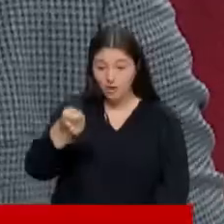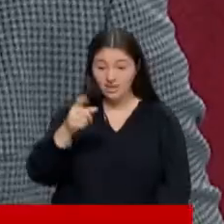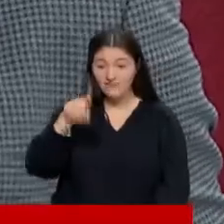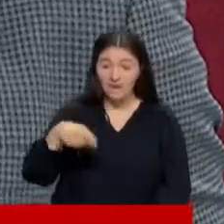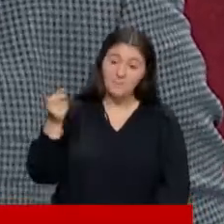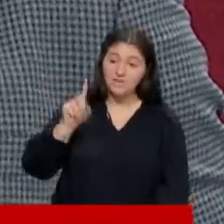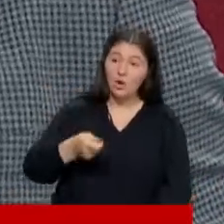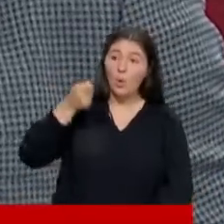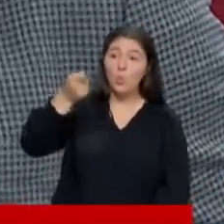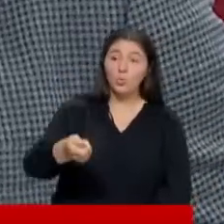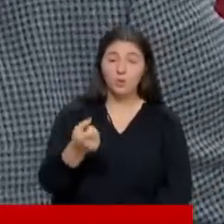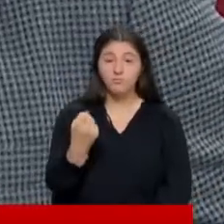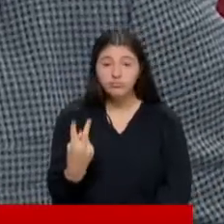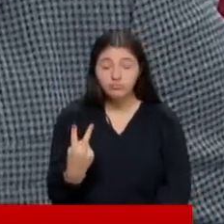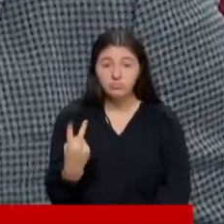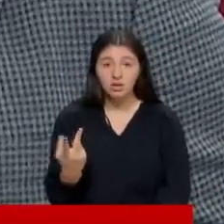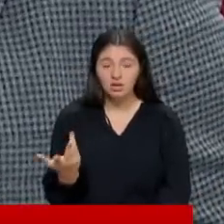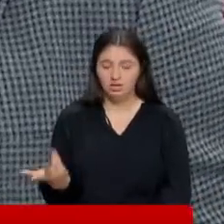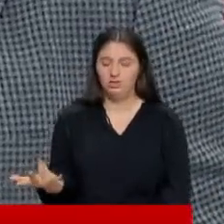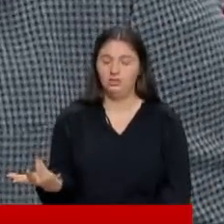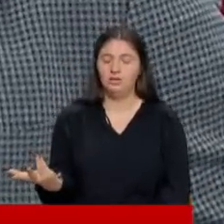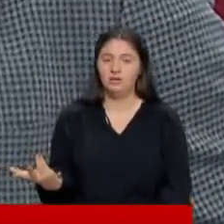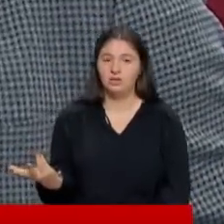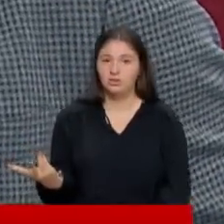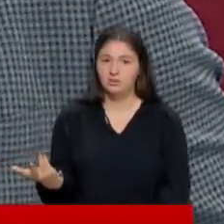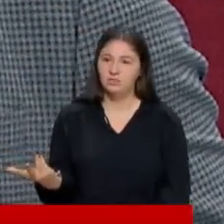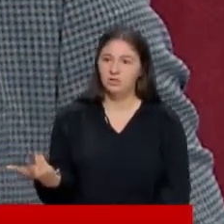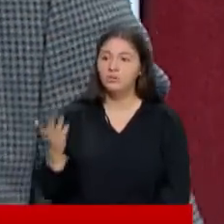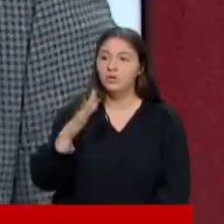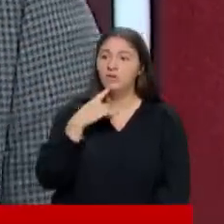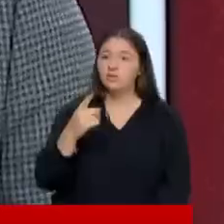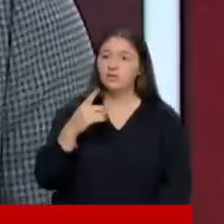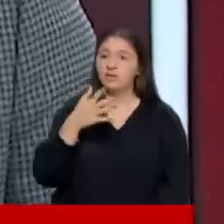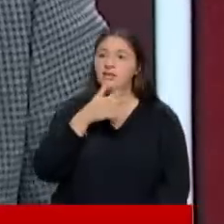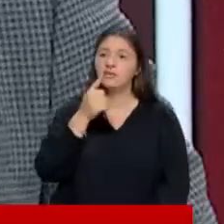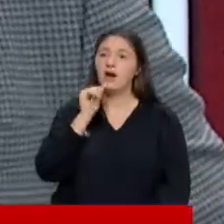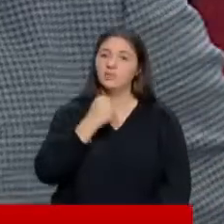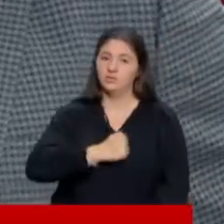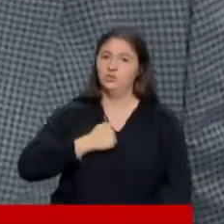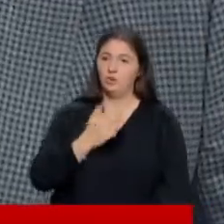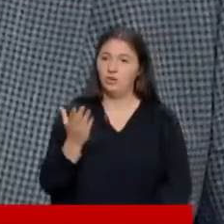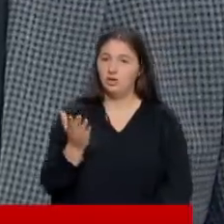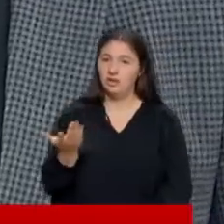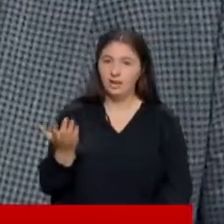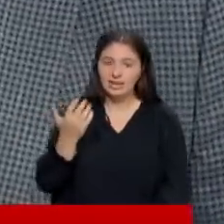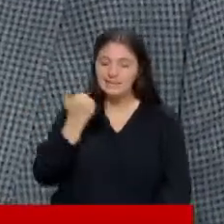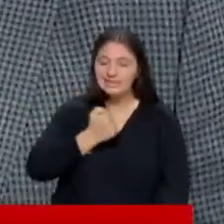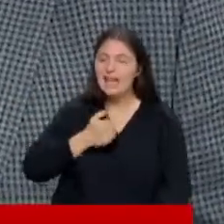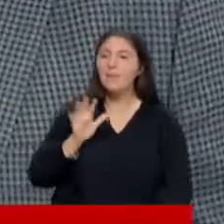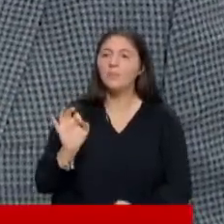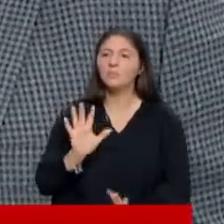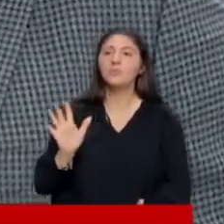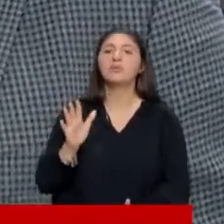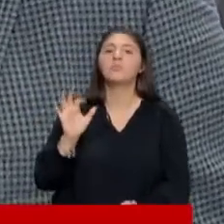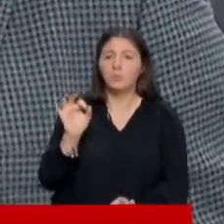vergiyi tekrar ödemek zorunda kalıyoruz ya işte Sonra diyorsun ki Deniz abi öfkeleniyorsun niye öfkelenmemek